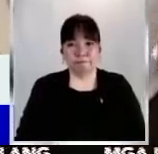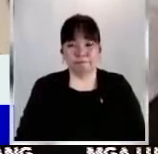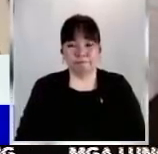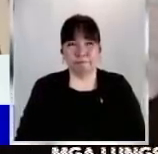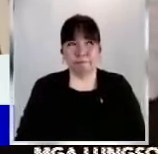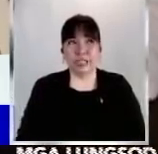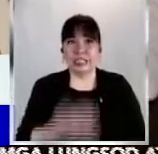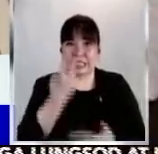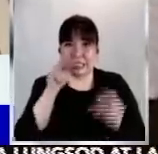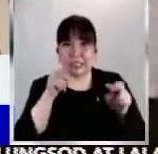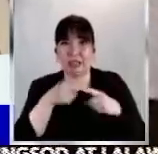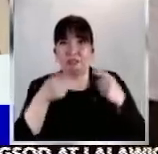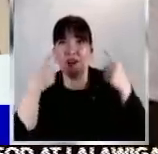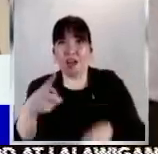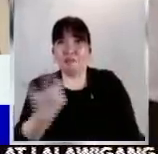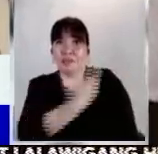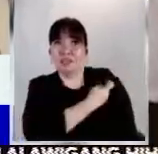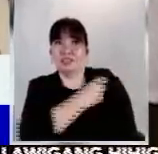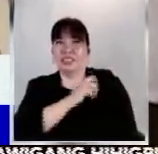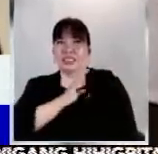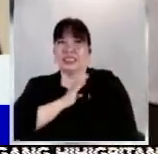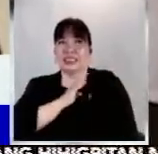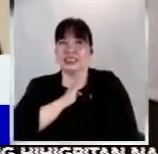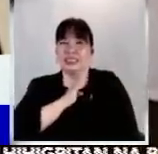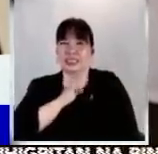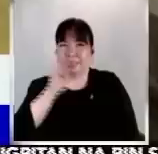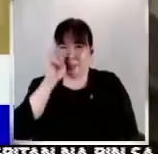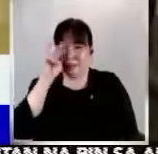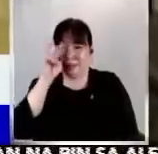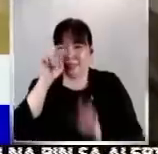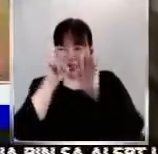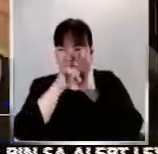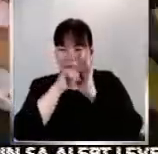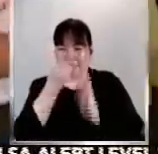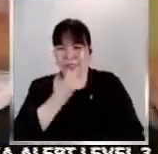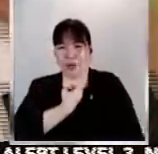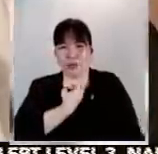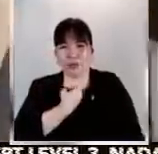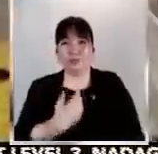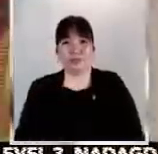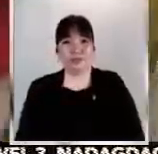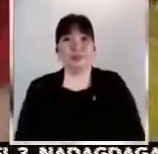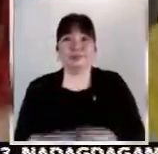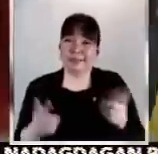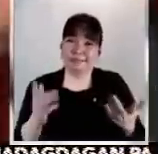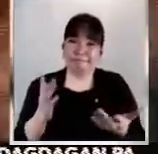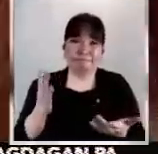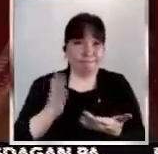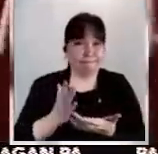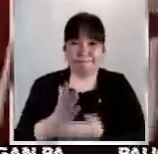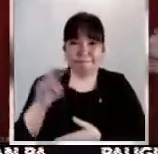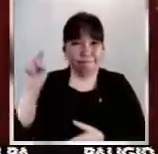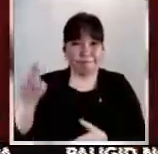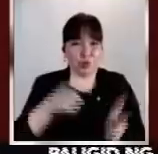may mga nangyayari sa pagpapabakuna. May konting takot din. Pero dahil kailangan daw sa trabaho, dagdag